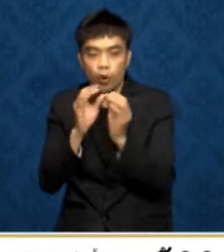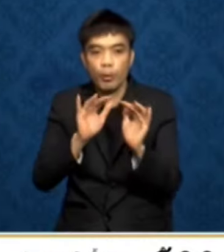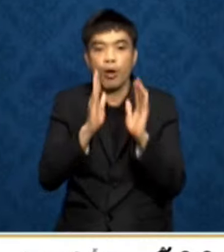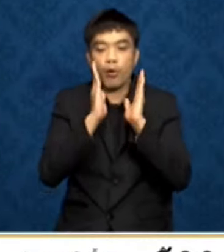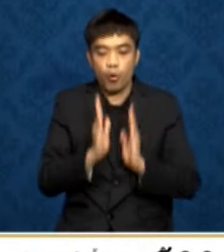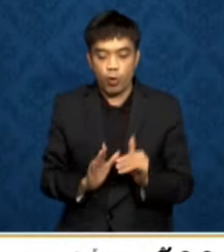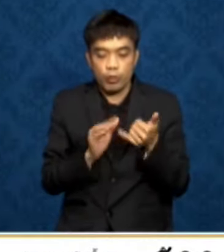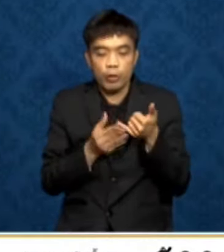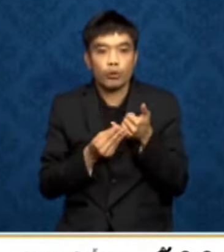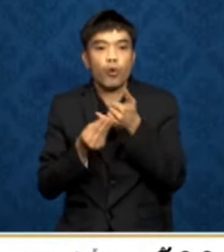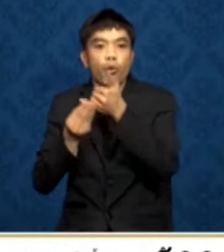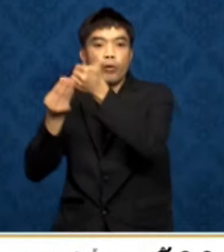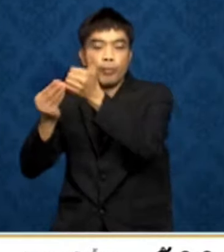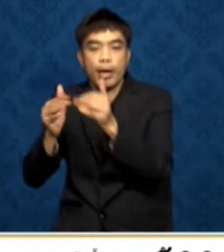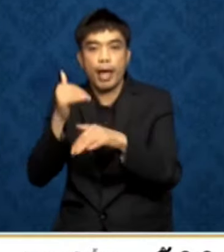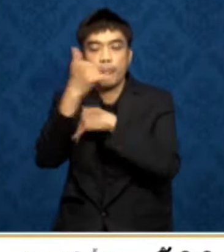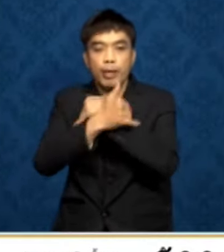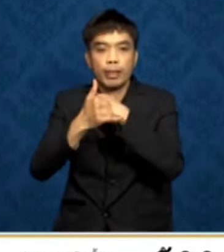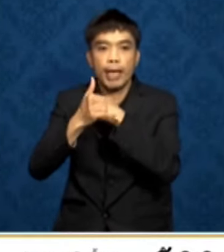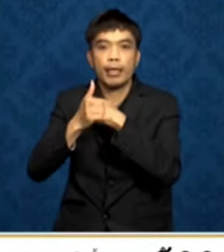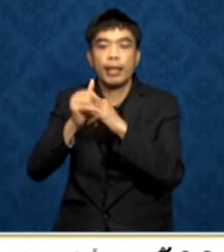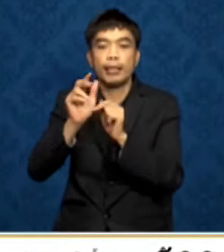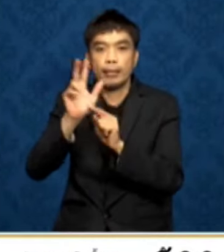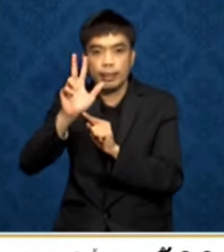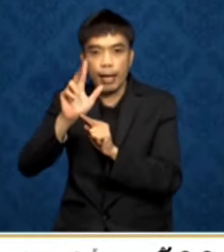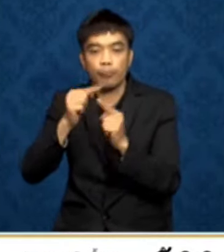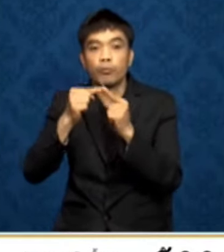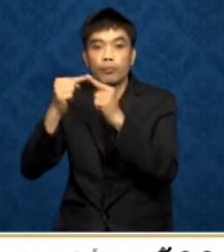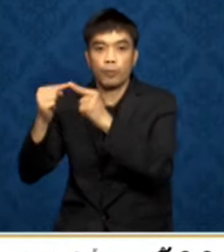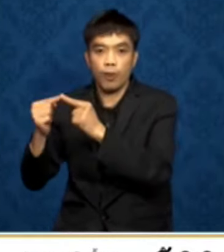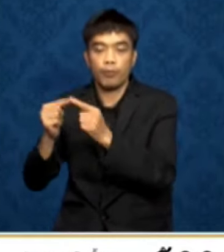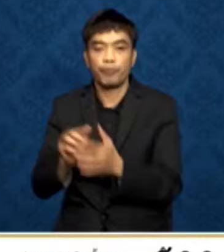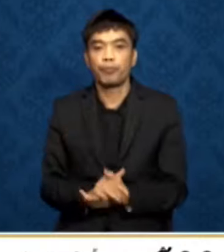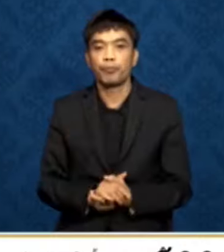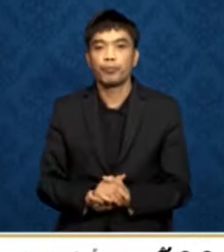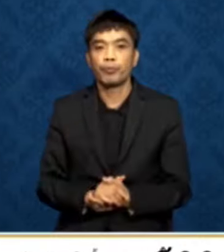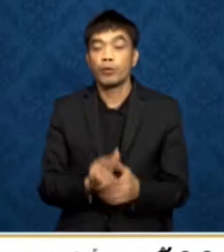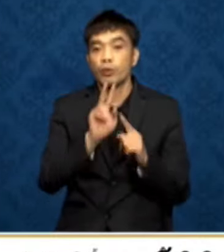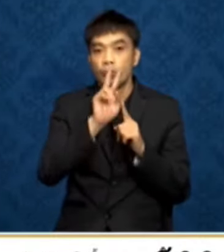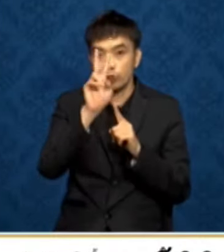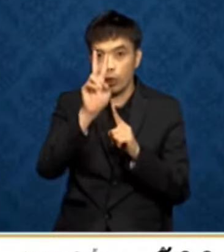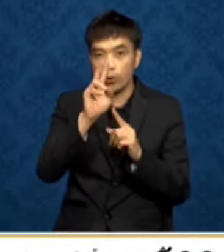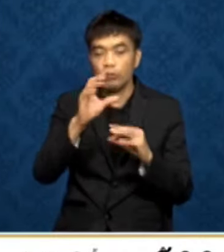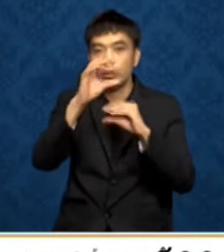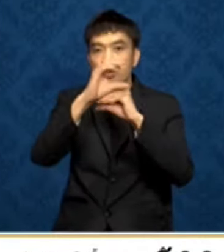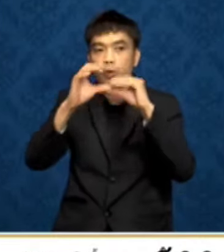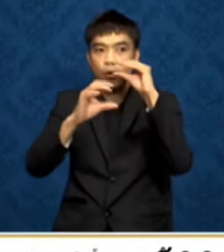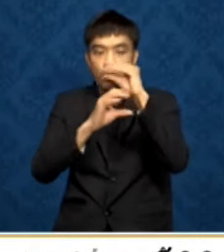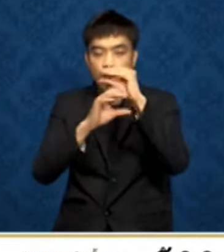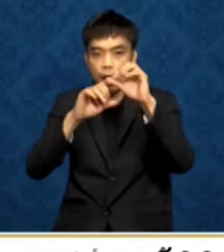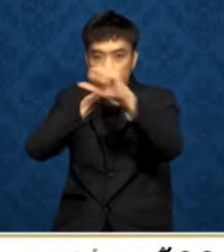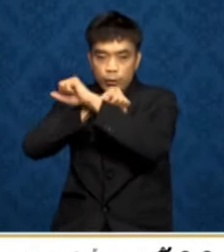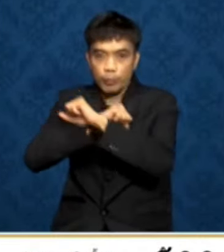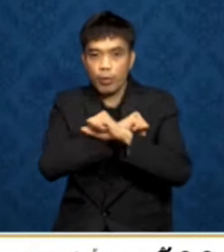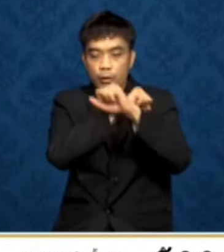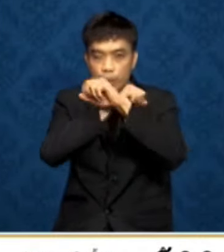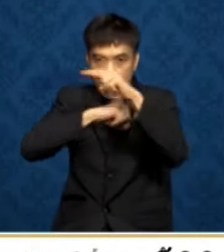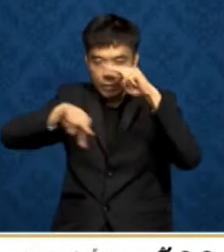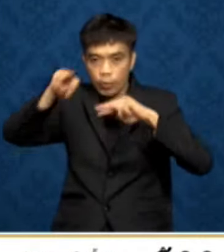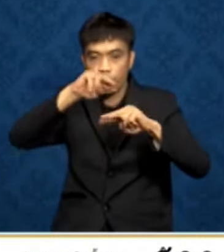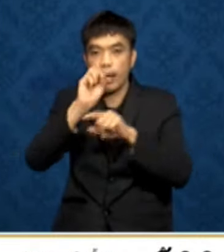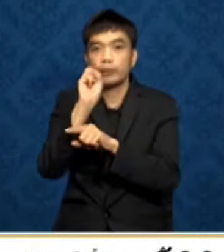ต่อๆไปนะครับหรือแม้แต่โครงการที่ 2ครับท่านประธานครับโครงการพัฒนาระบบคุ้มเอ่อการคุ้มครองทางสังคมและการจัด